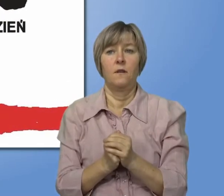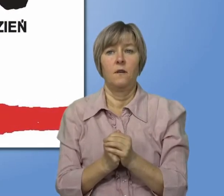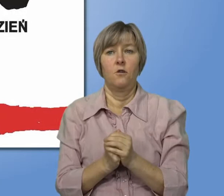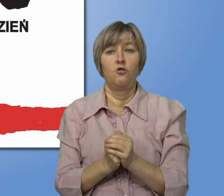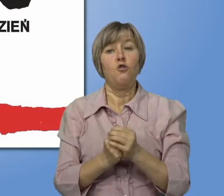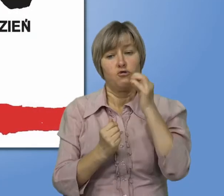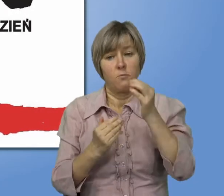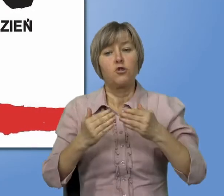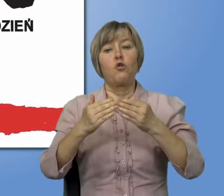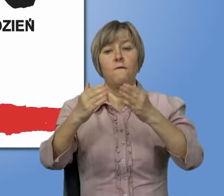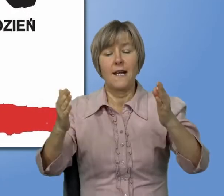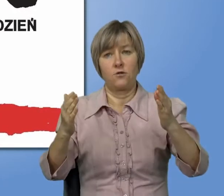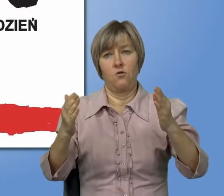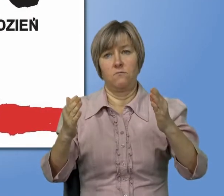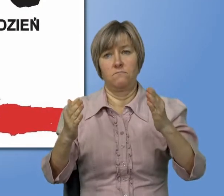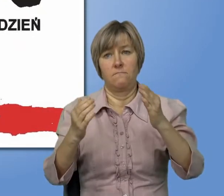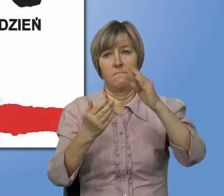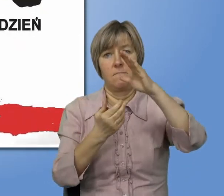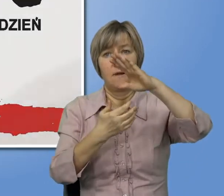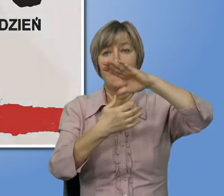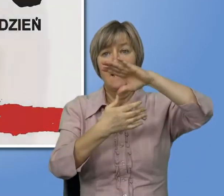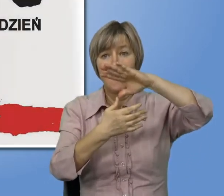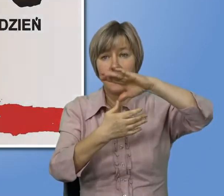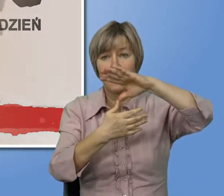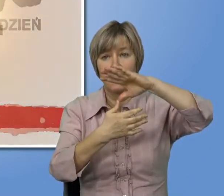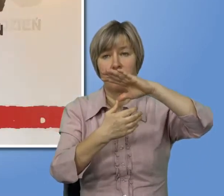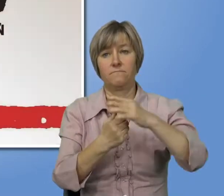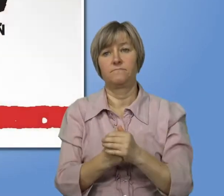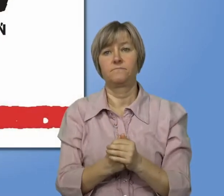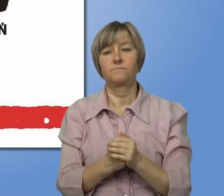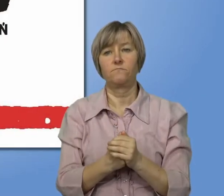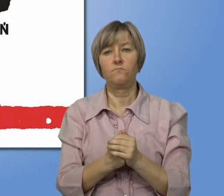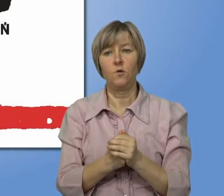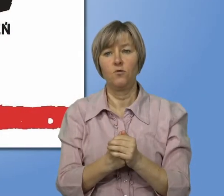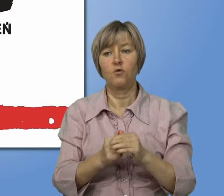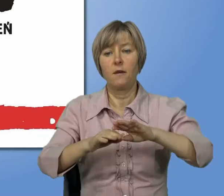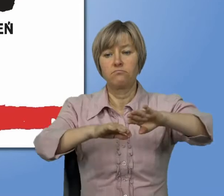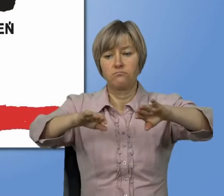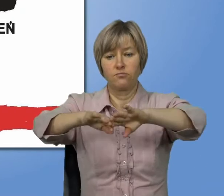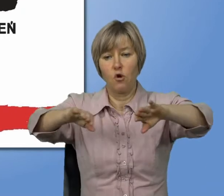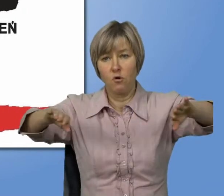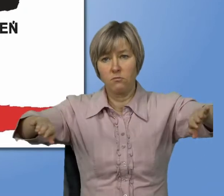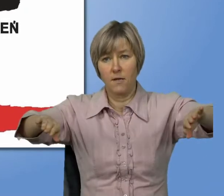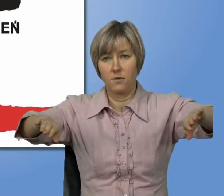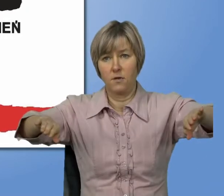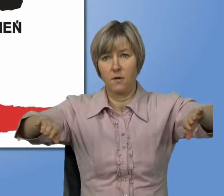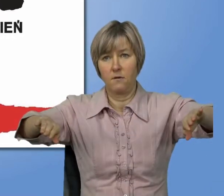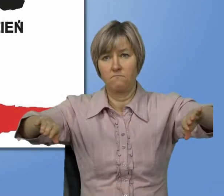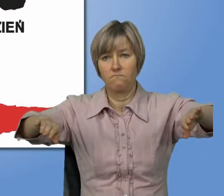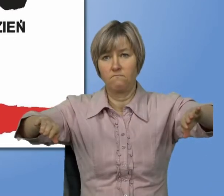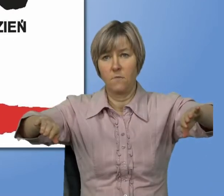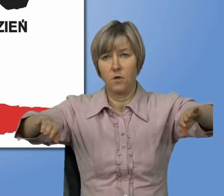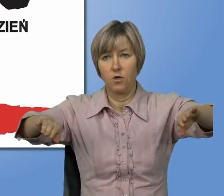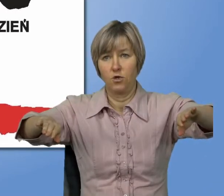galerię. To dobrze, że te instytucje, które zapewniają dystans i bardzo wysoki standard higieniczny,